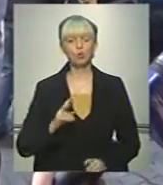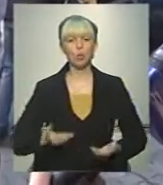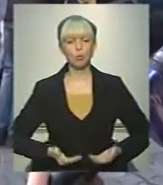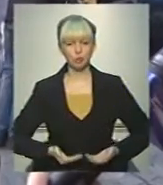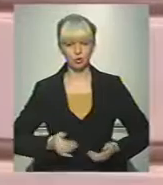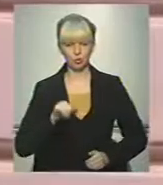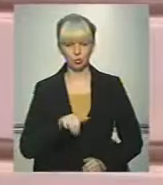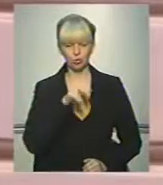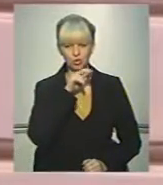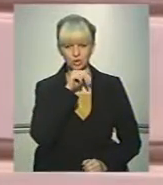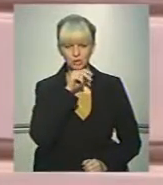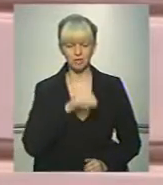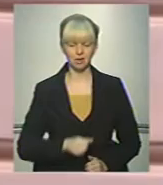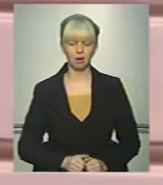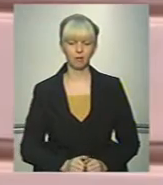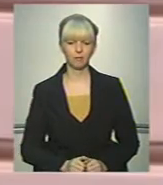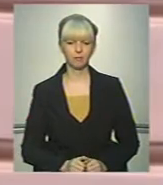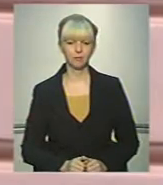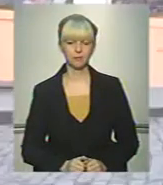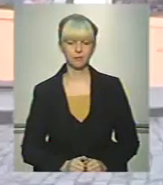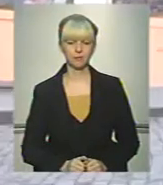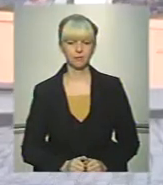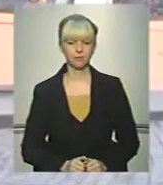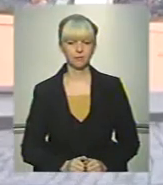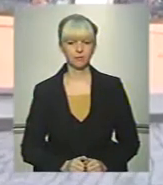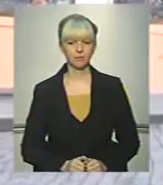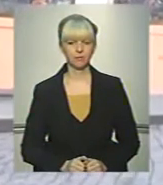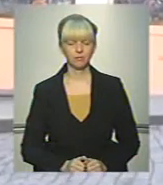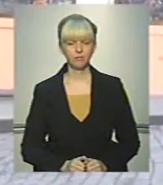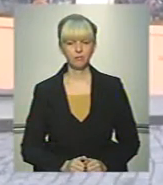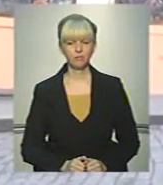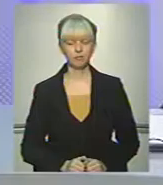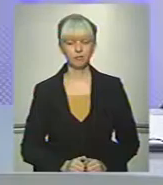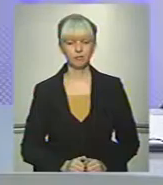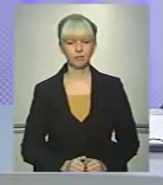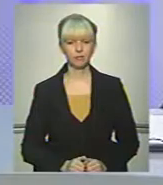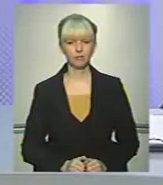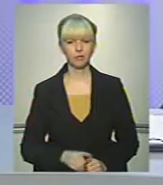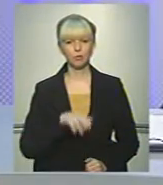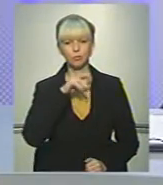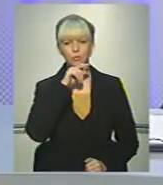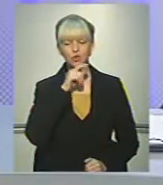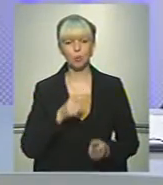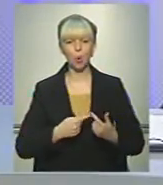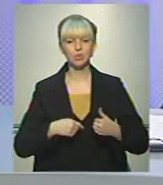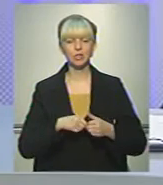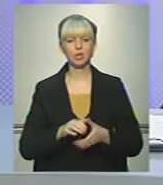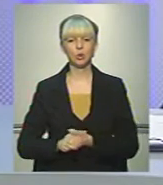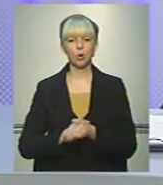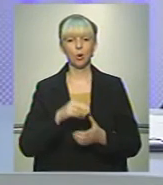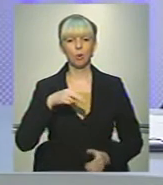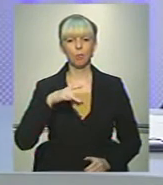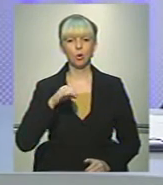проживав в Чернівцях. Вікторія Лупай, Назар Волошенюк, Олег Пасад, телеканал «Буковина». У чернівецькому осередку товариства